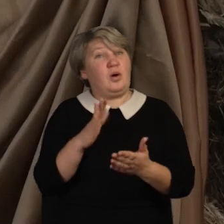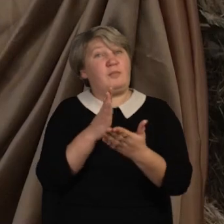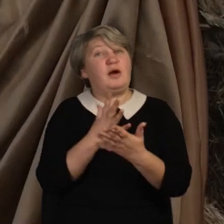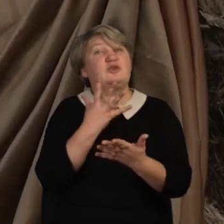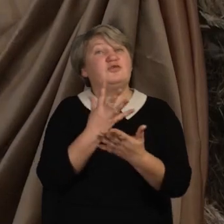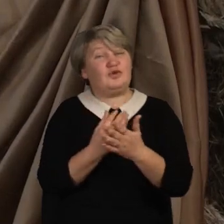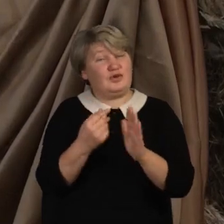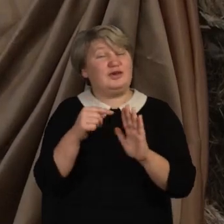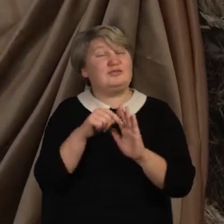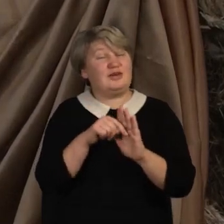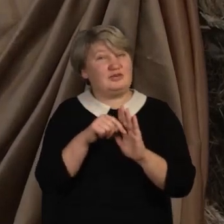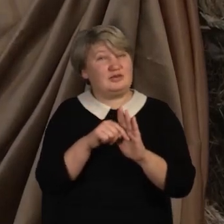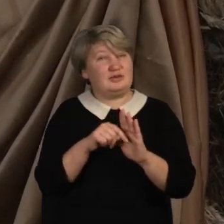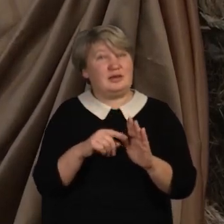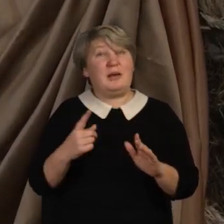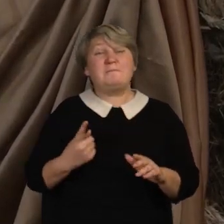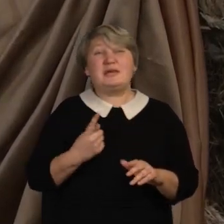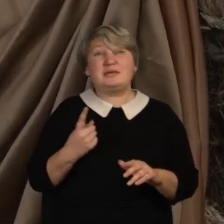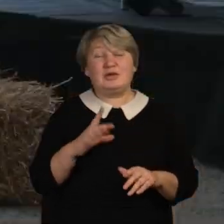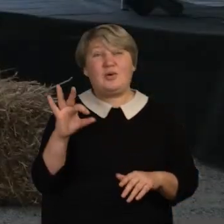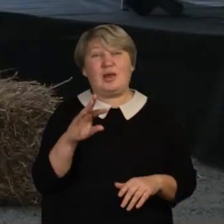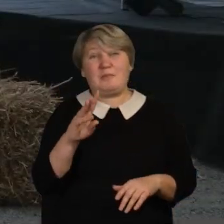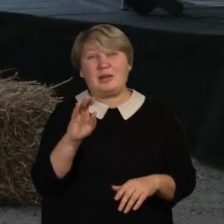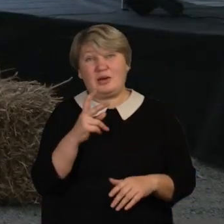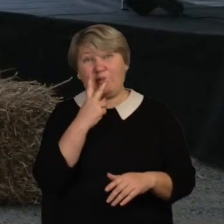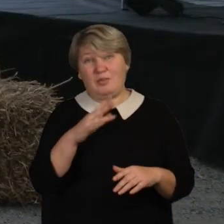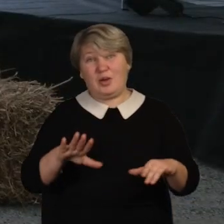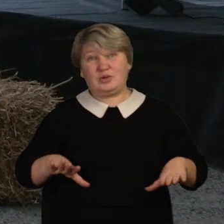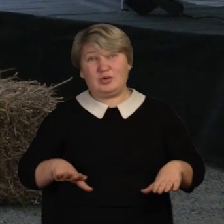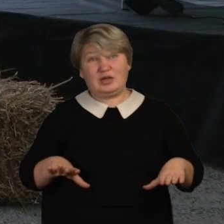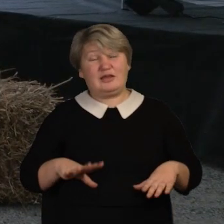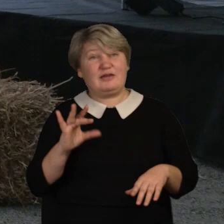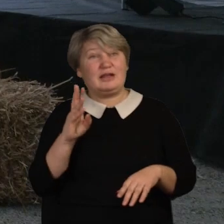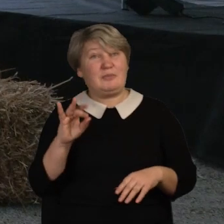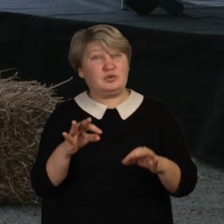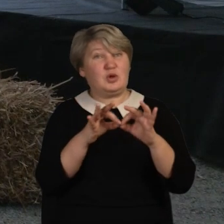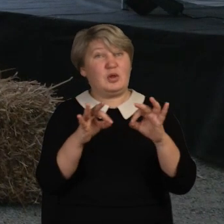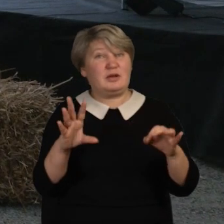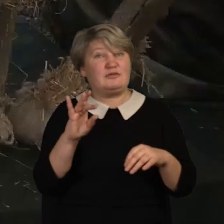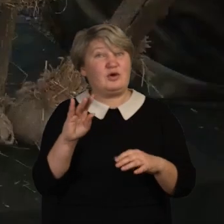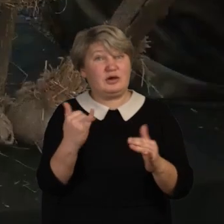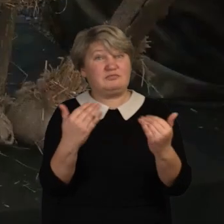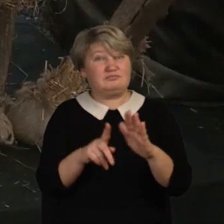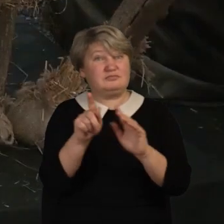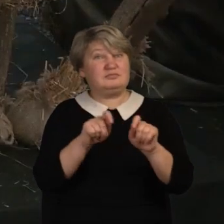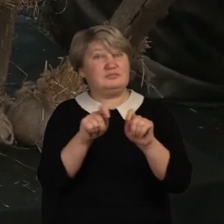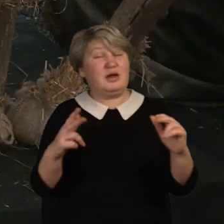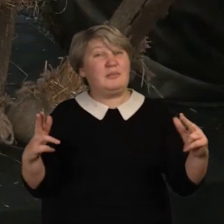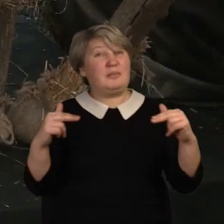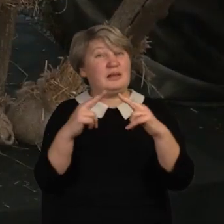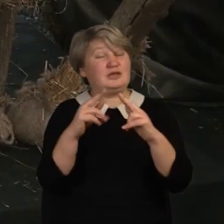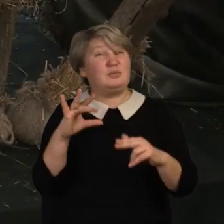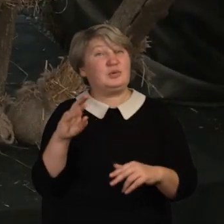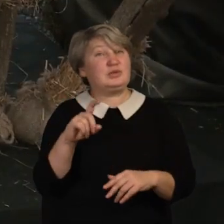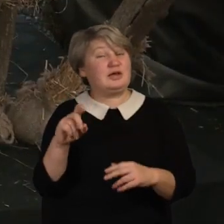функцію. Мисткиня Ольга Мельник показує фігуру коня з вертепу «Солом'яне різдво», який від сьогодні експонують у Палаці Потоцьких в